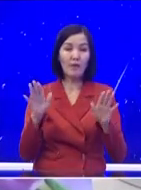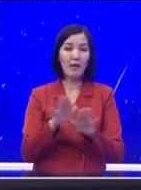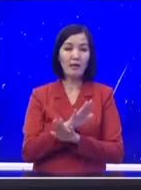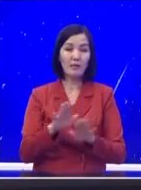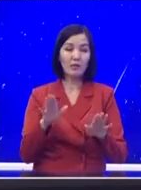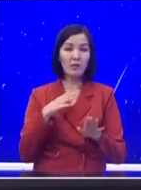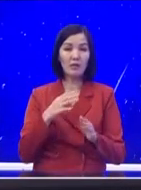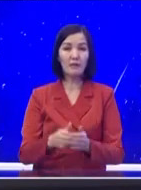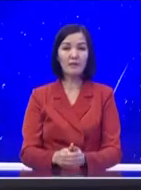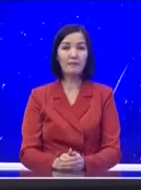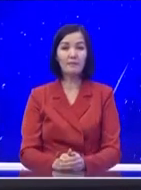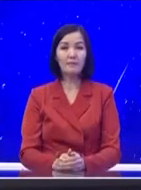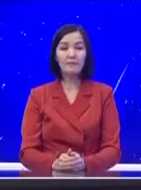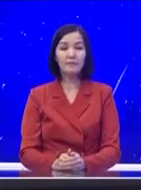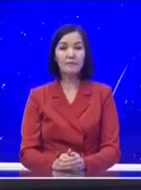шырқалды.